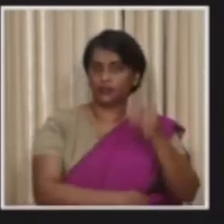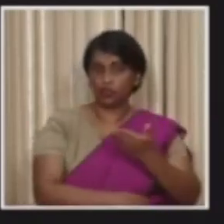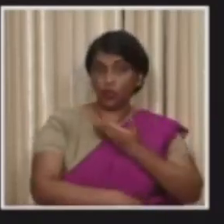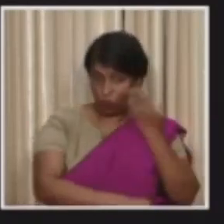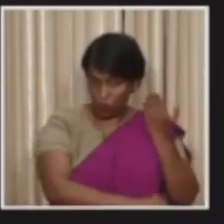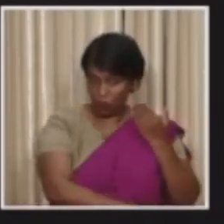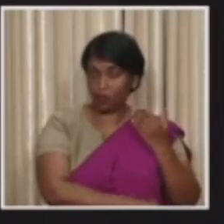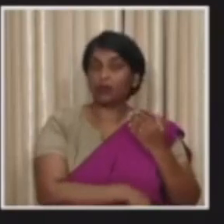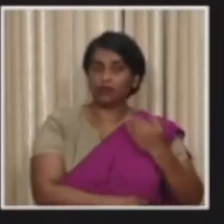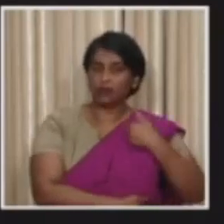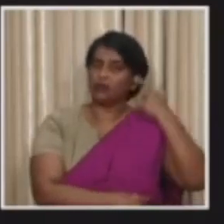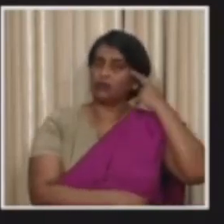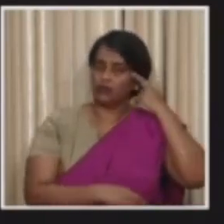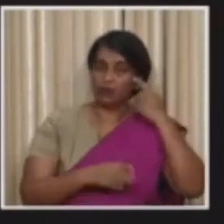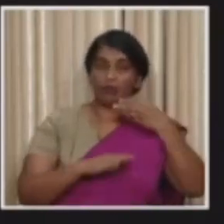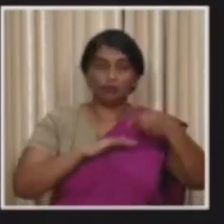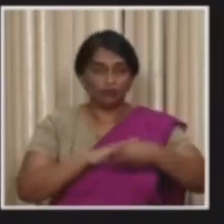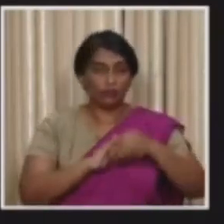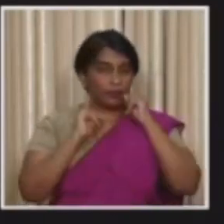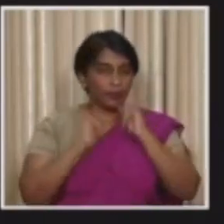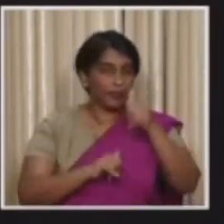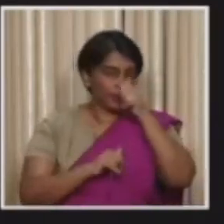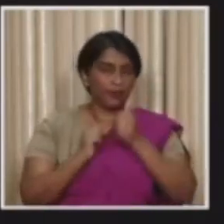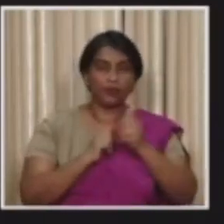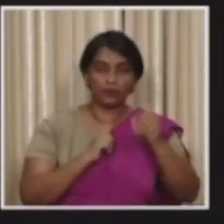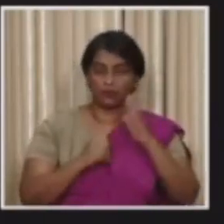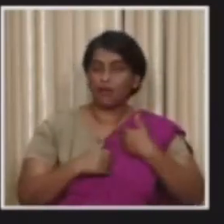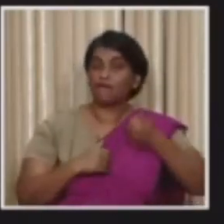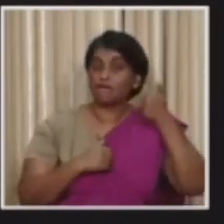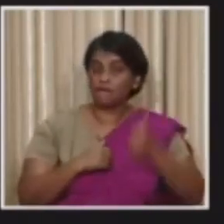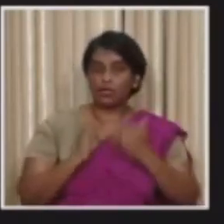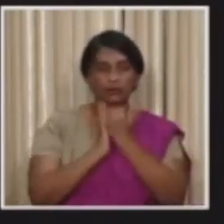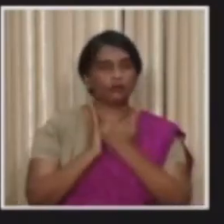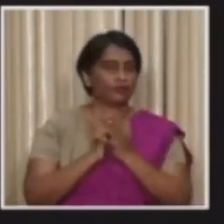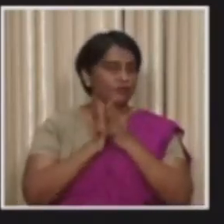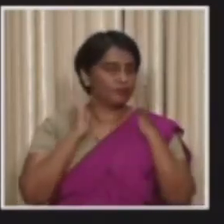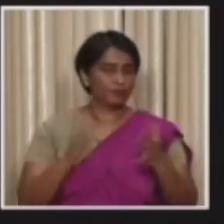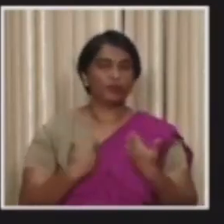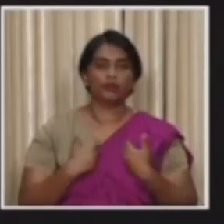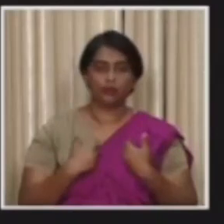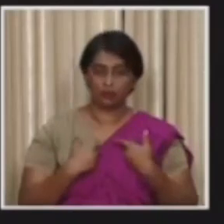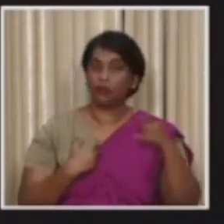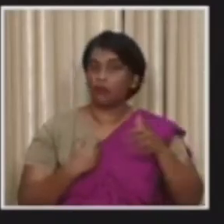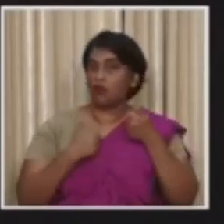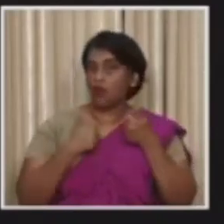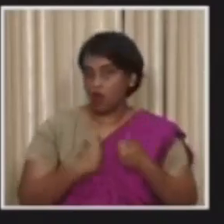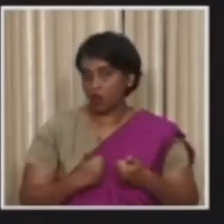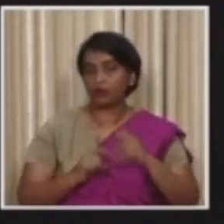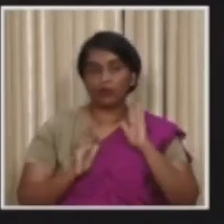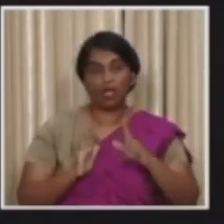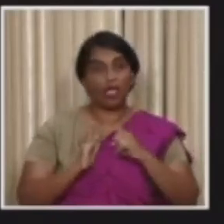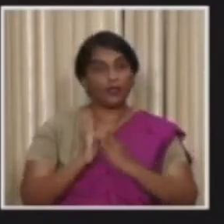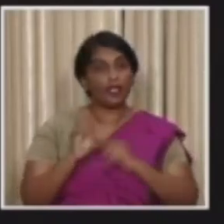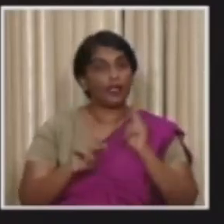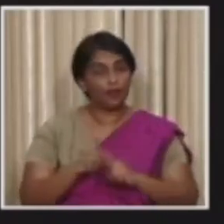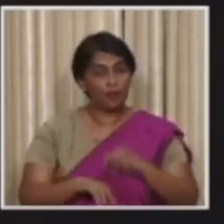වුණොත් මම හිතනවා අල්ල සහ දූෂණය ඉෂ්ට කිරීමේදී අපිට වැදගත් කාරණා රාශියක් තියෙනවා. ඒක ඉතා හොඳයි දැට IMF එක ඇවිල්ලා